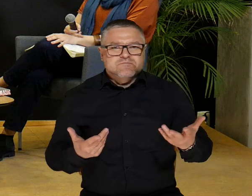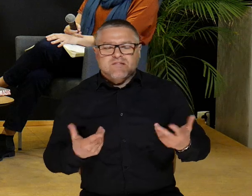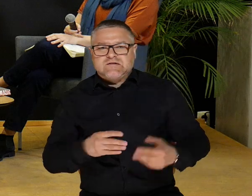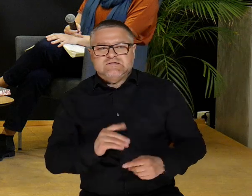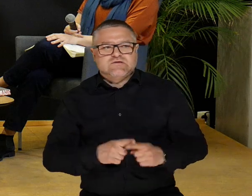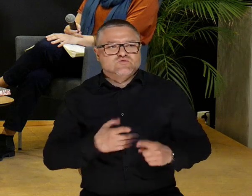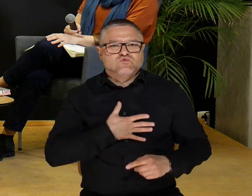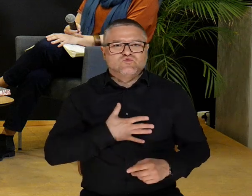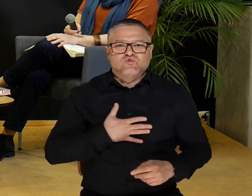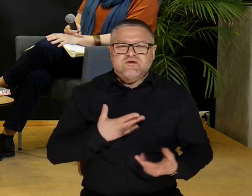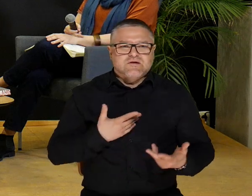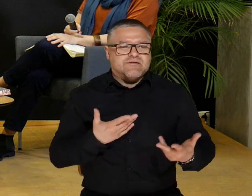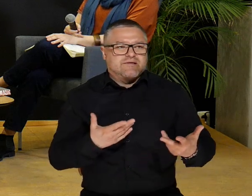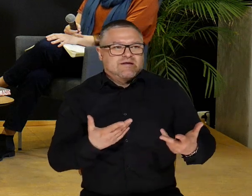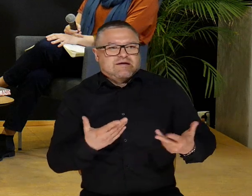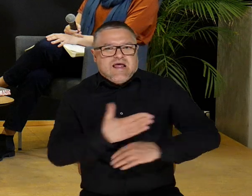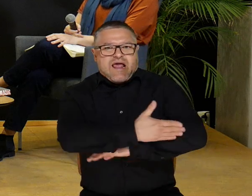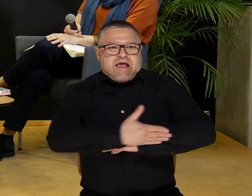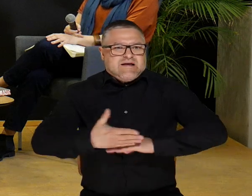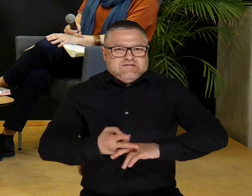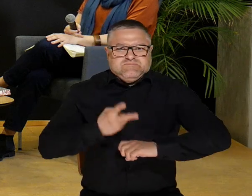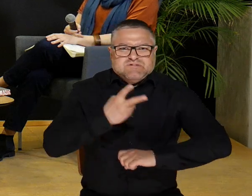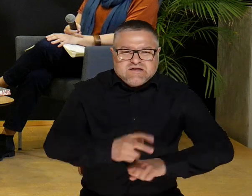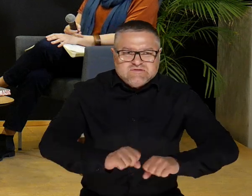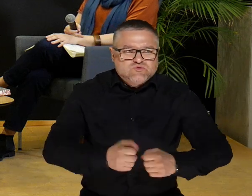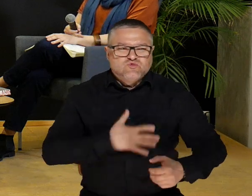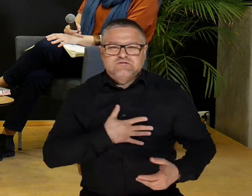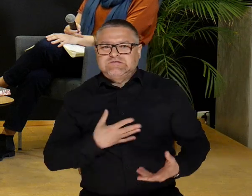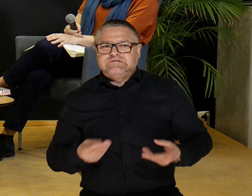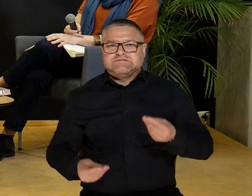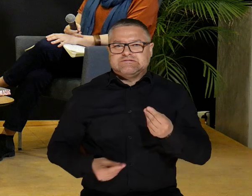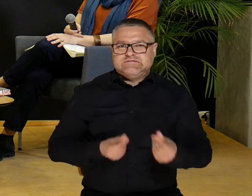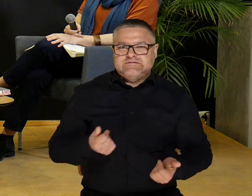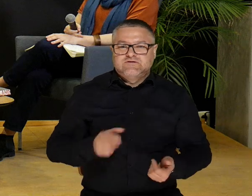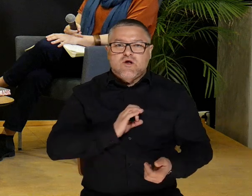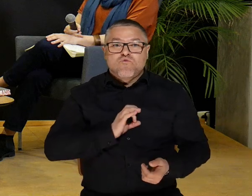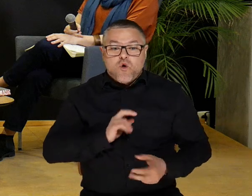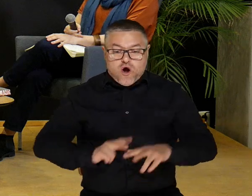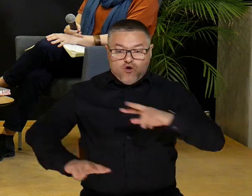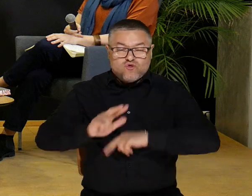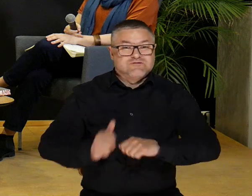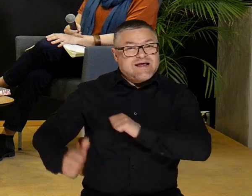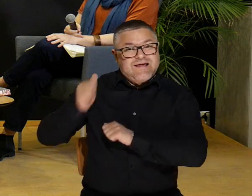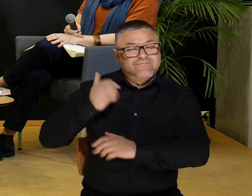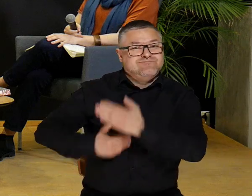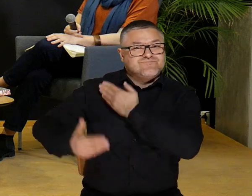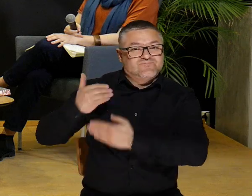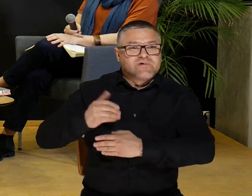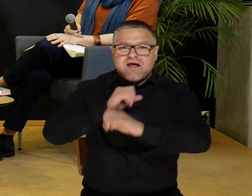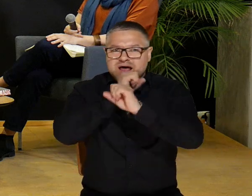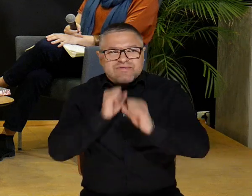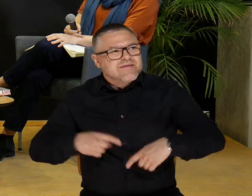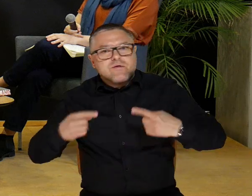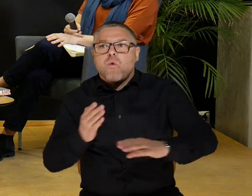że ja nie wiem, przekraczam jakieś granice. W takim sensie, że przeszłość mojej rodziny, ona nigdy nie była